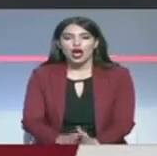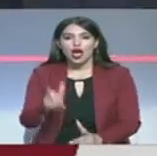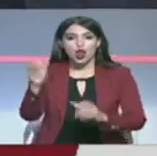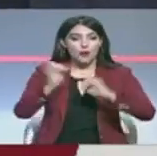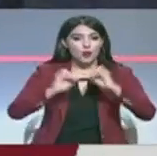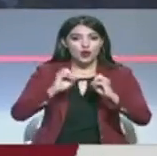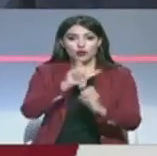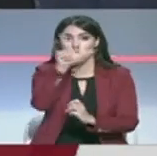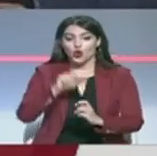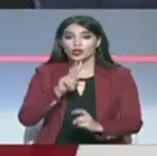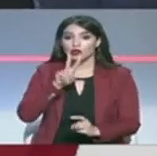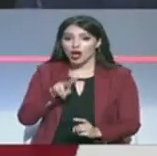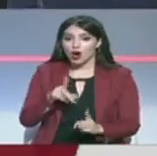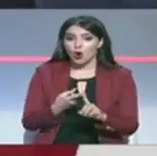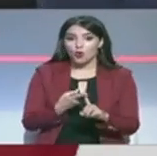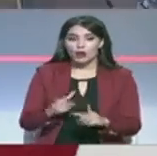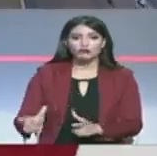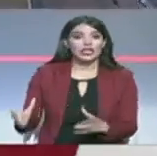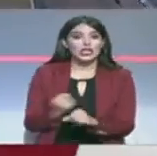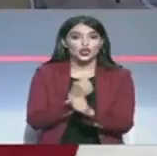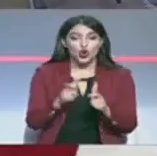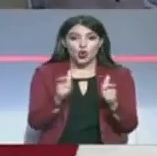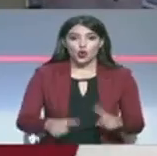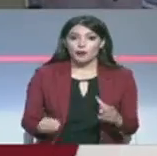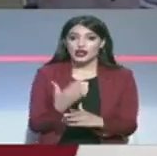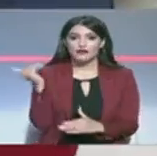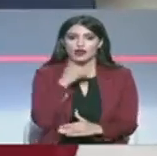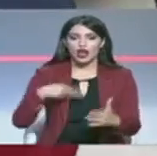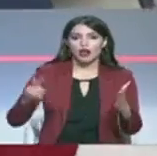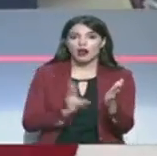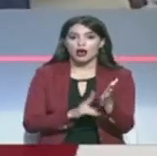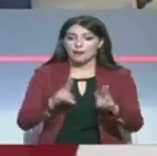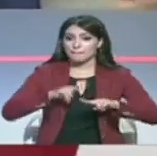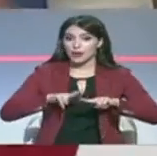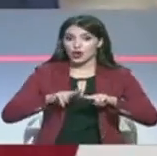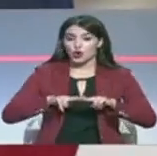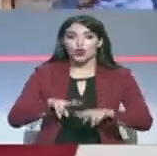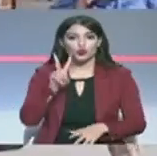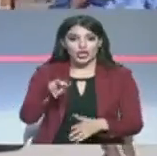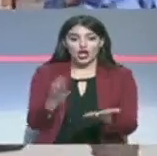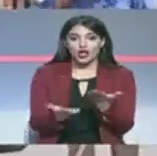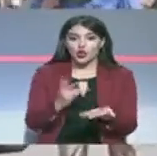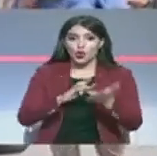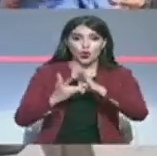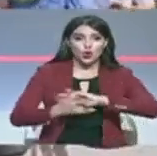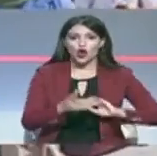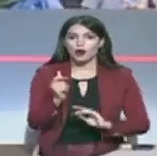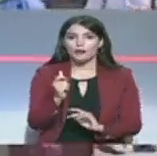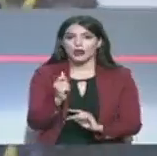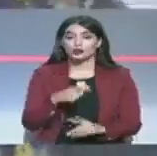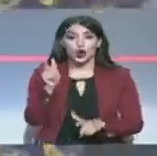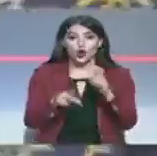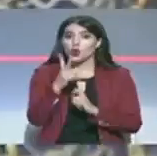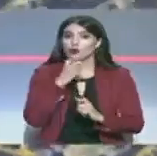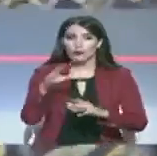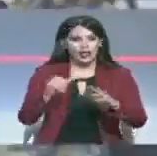المنظمة الوطنية تؤكد ضرورة مرور الحكومة الجديدة سريعا نحو تنفيذ الإصلاحات وتحقيق التوازنات المالية،